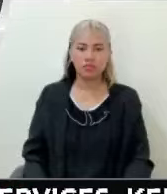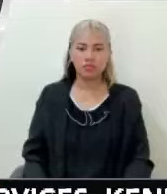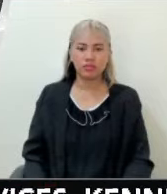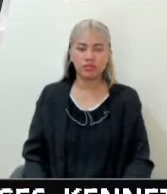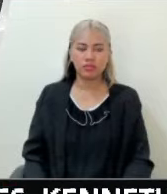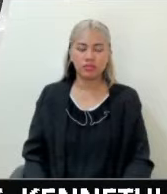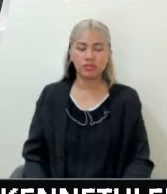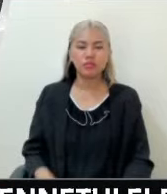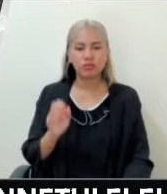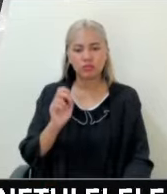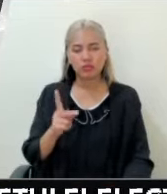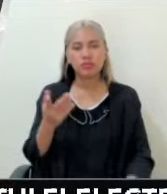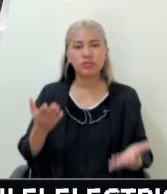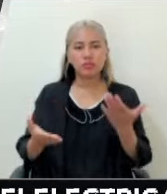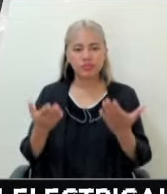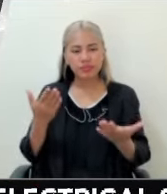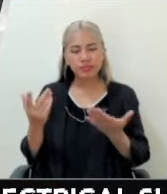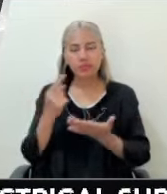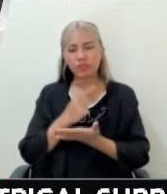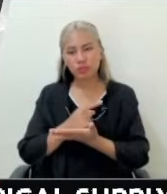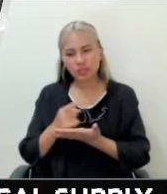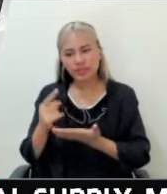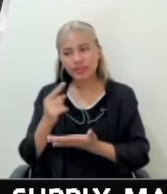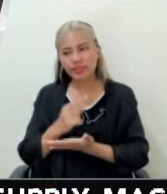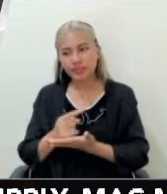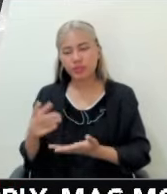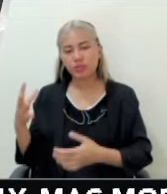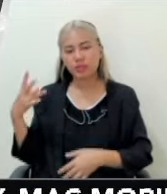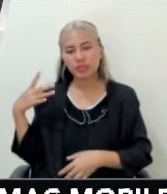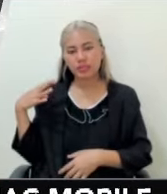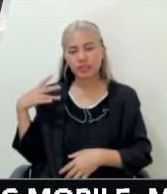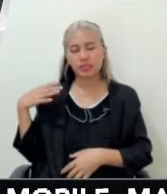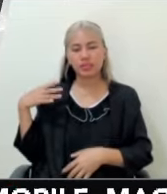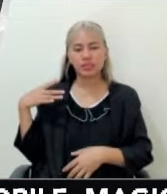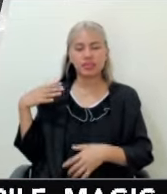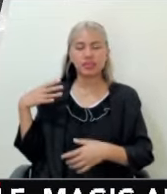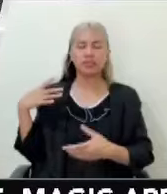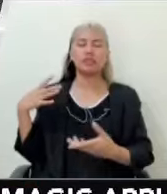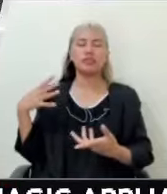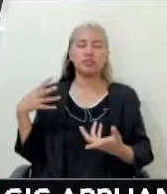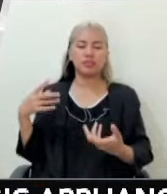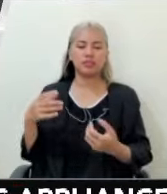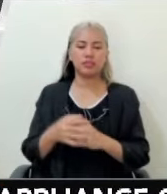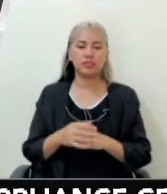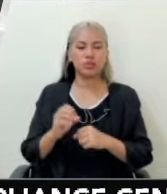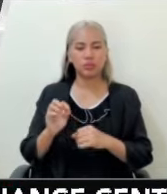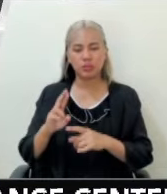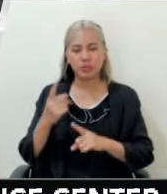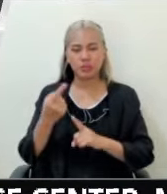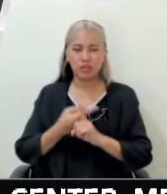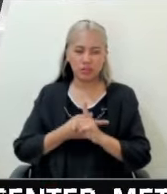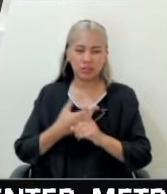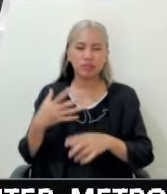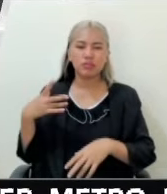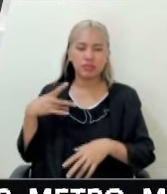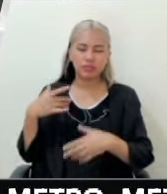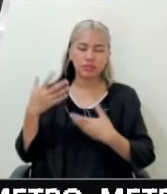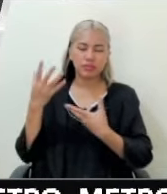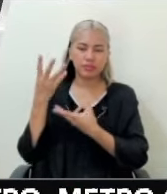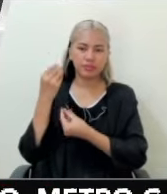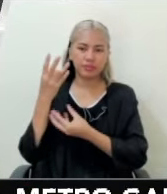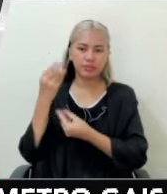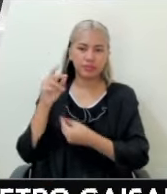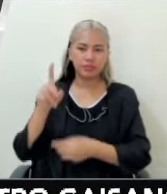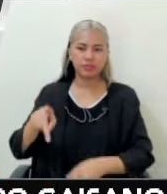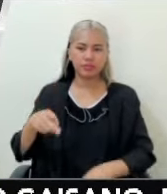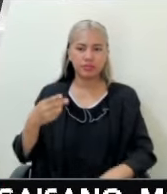weeks pa siguro until months na pag level two We don't know So we're still waiting for the update from the pbox office pero